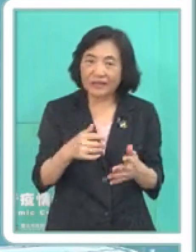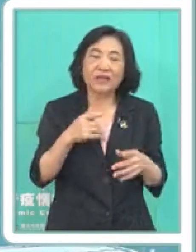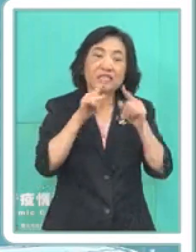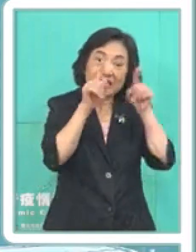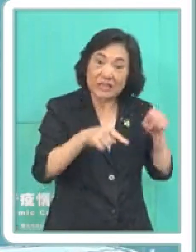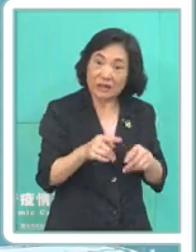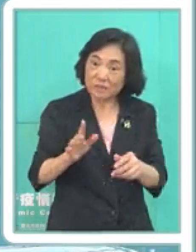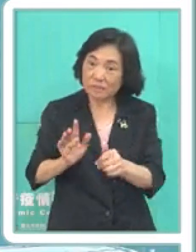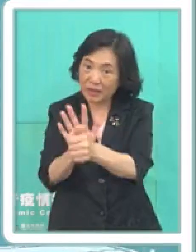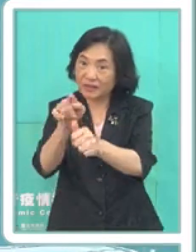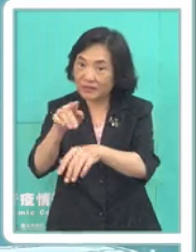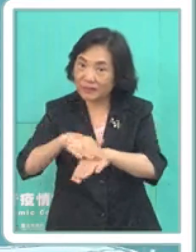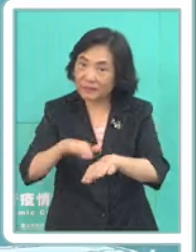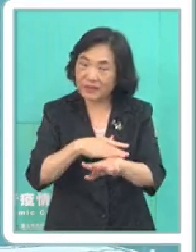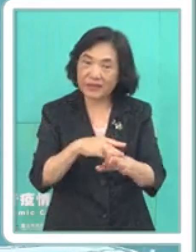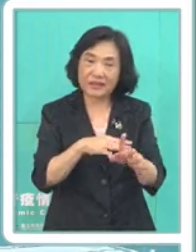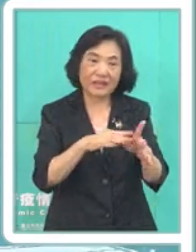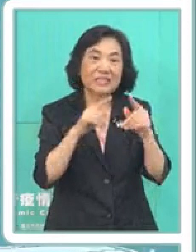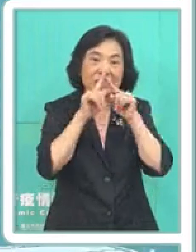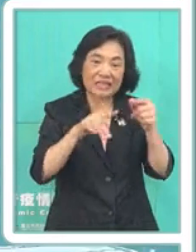持你？